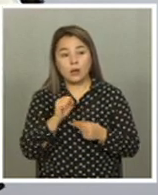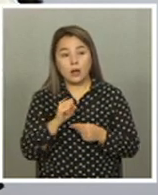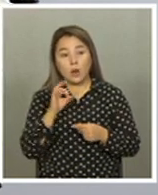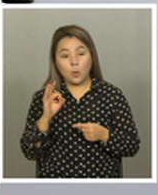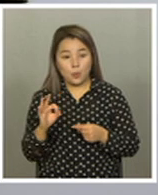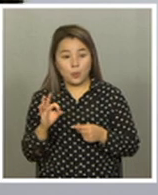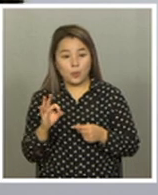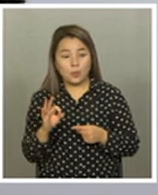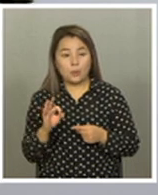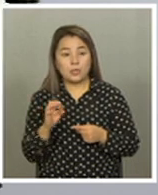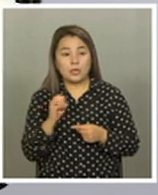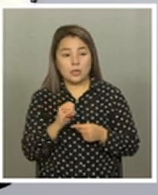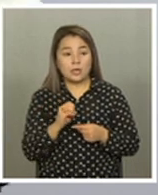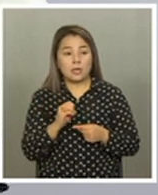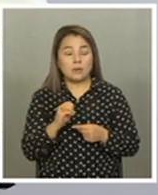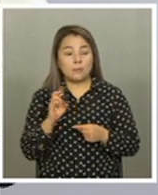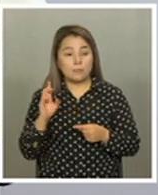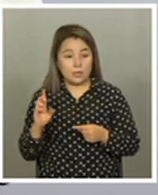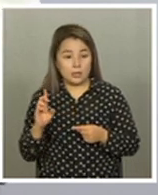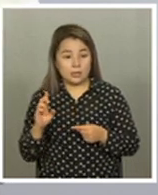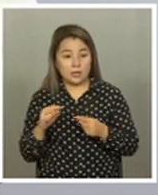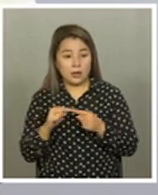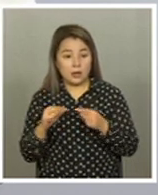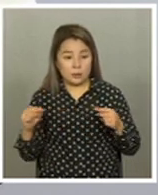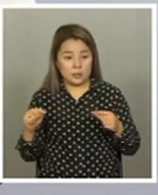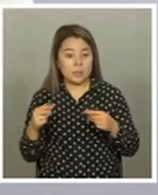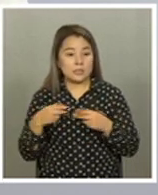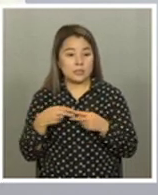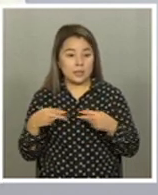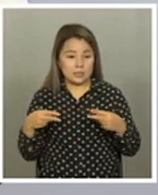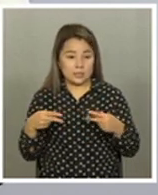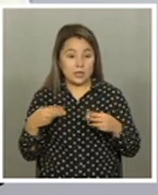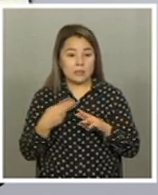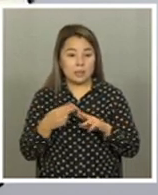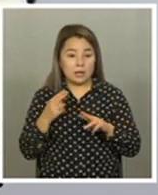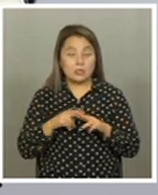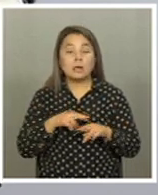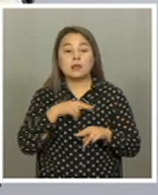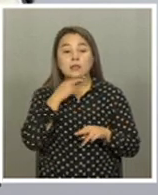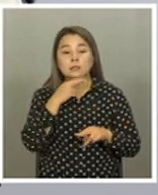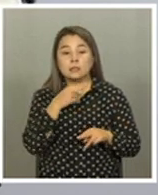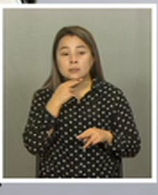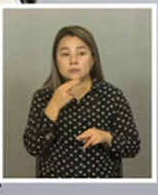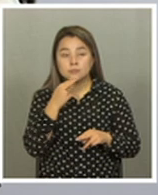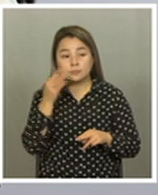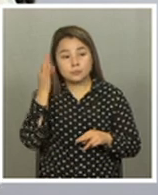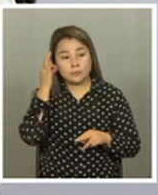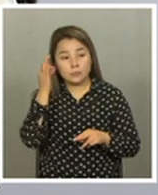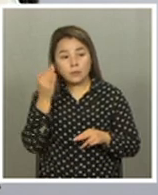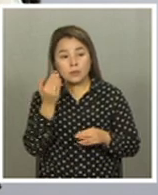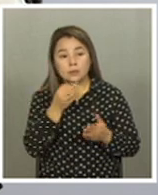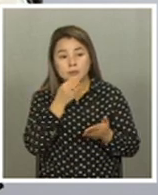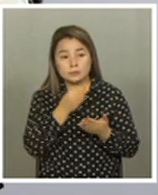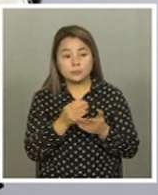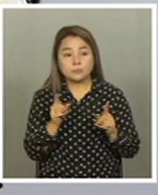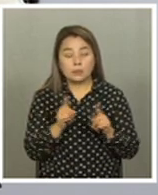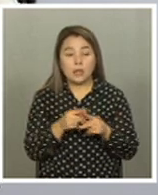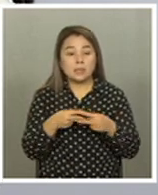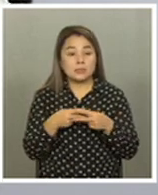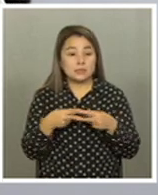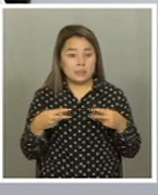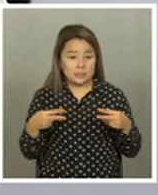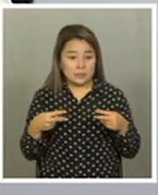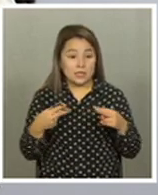мен ЕБ қабырғасы тең. Ал енді қараңыздар, олай болса, бұл қабырғалар тең және